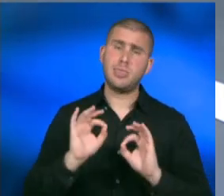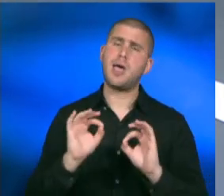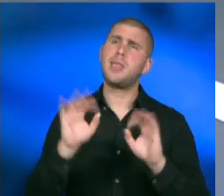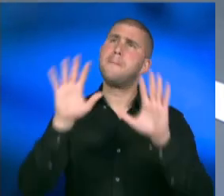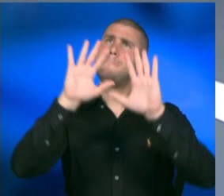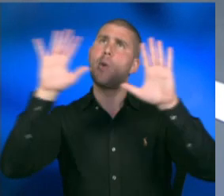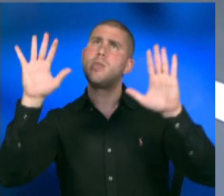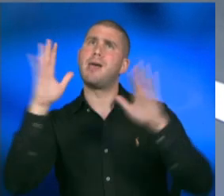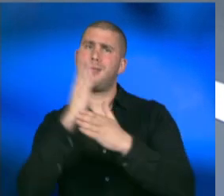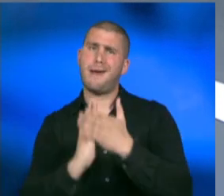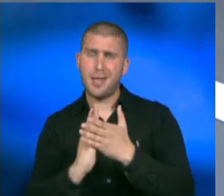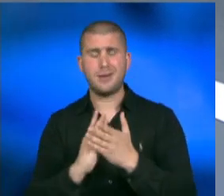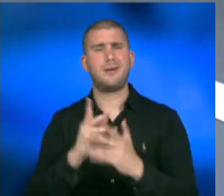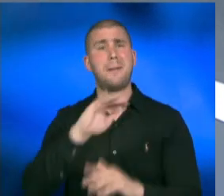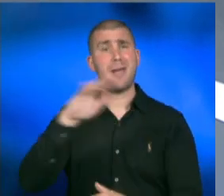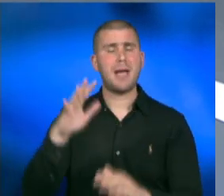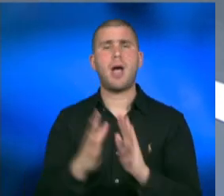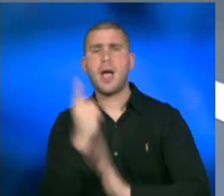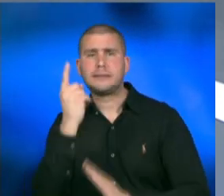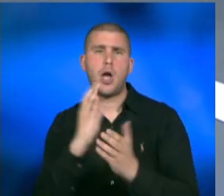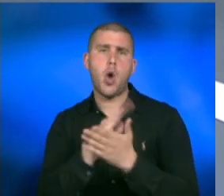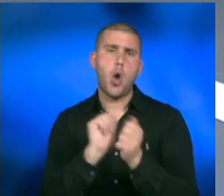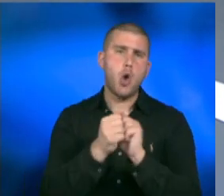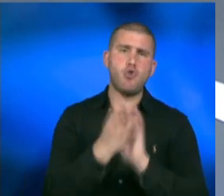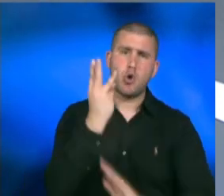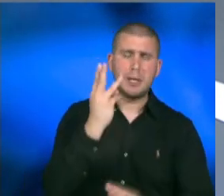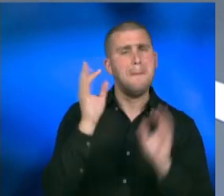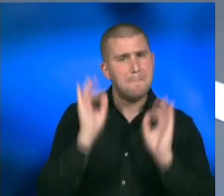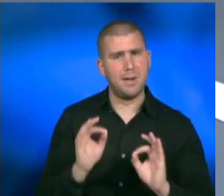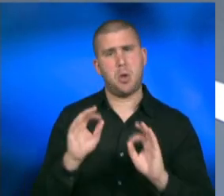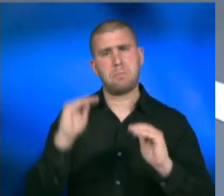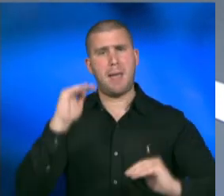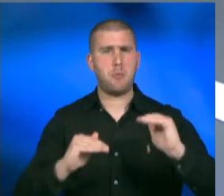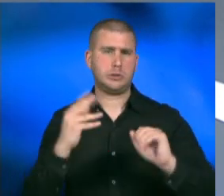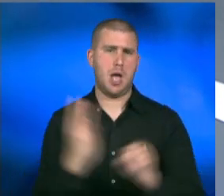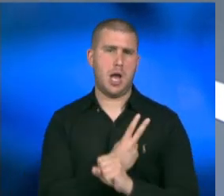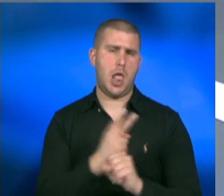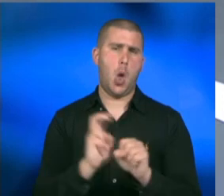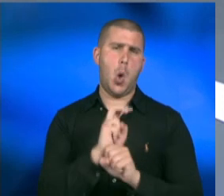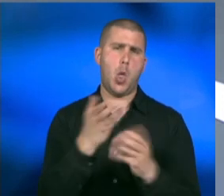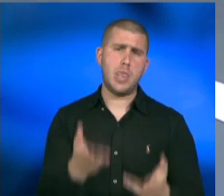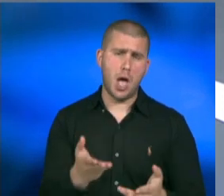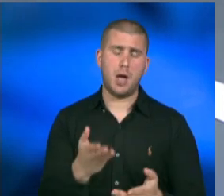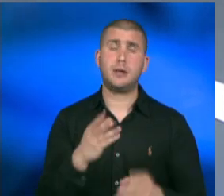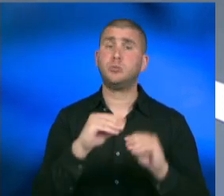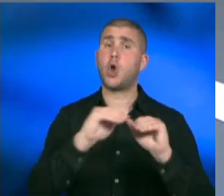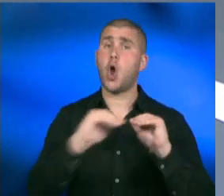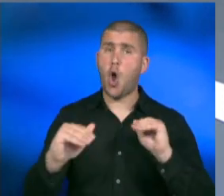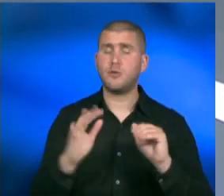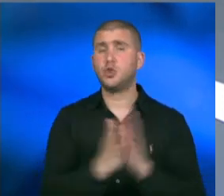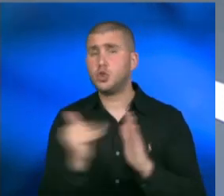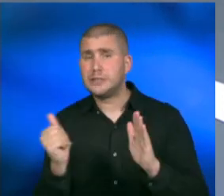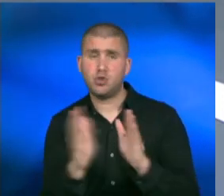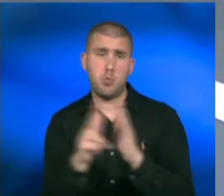חלקית. בערים אנחנו מדברים על 11 עד 13 מעלות, בדיוק הטמפרטורות הממוצעות הרגילות לעונה, לאורך מישור חוף 16 עד